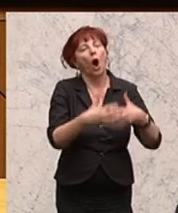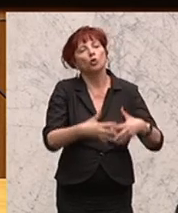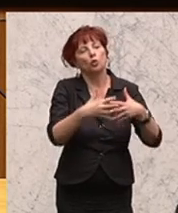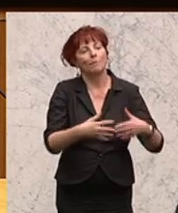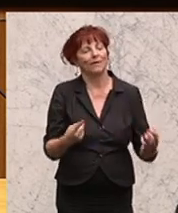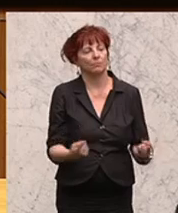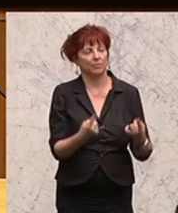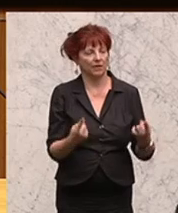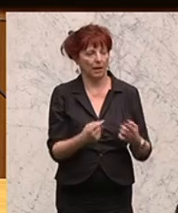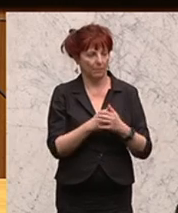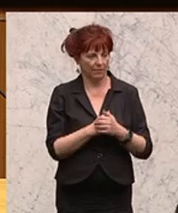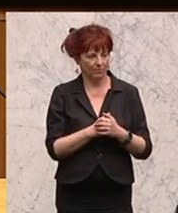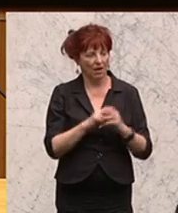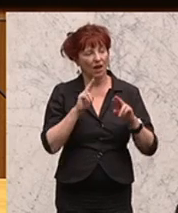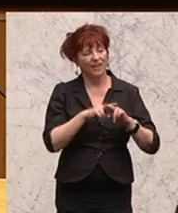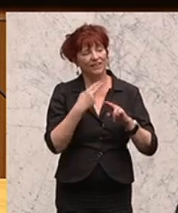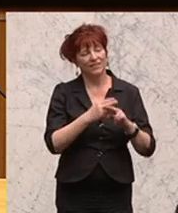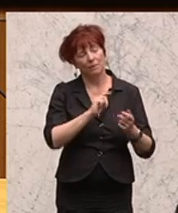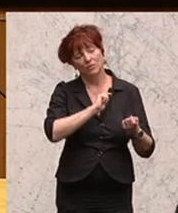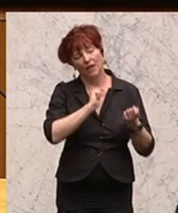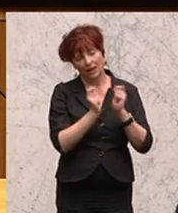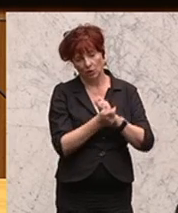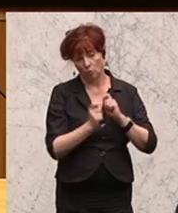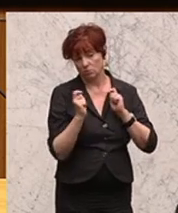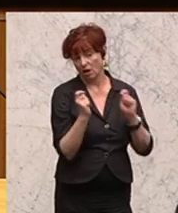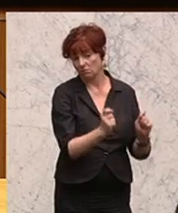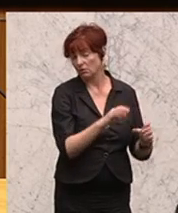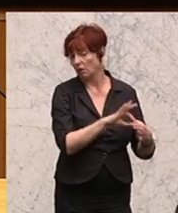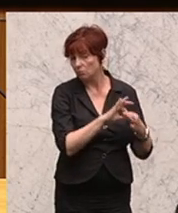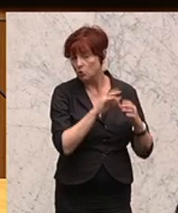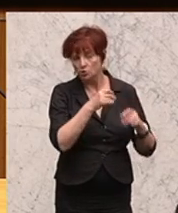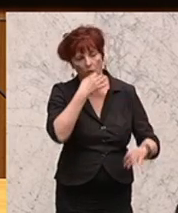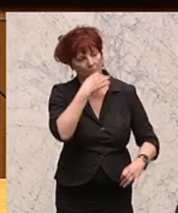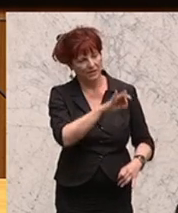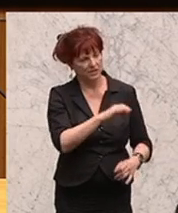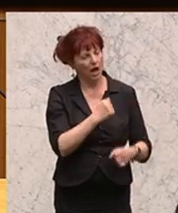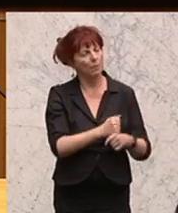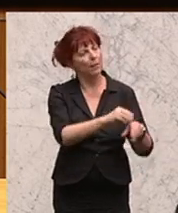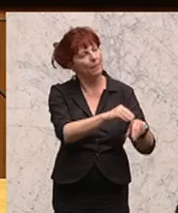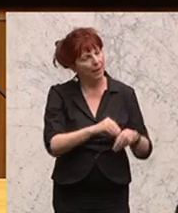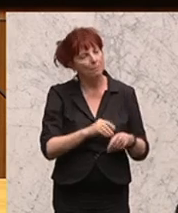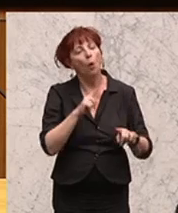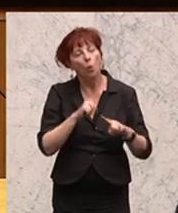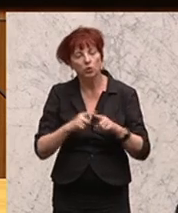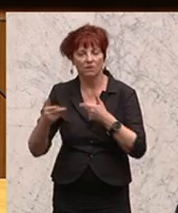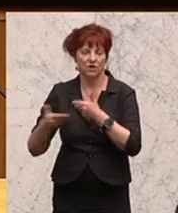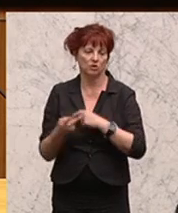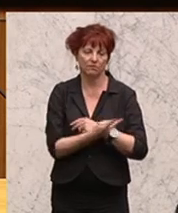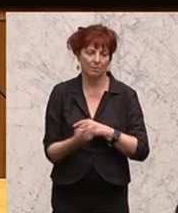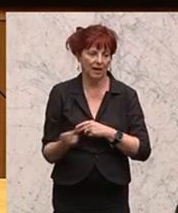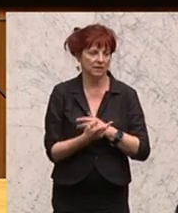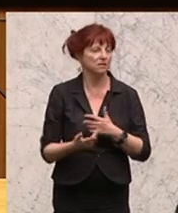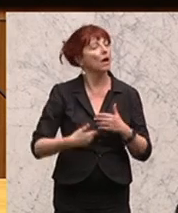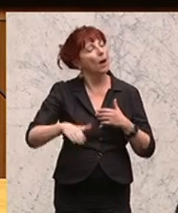gesamte Abänderungsantrag im Sinne einer Verbesserung, sowohl für Arbeitnehmerinnen und Arbeitnehmer als auch für die Wirtschaft,